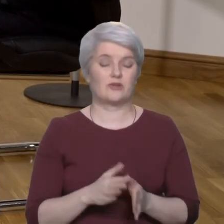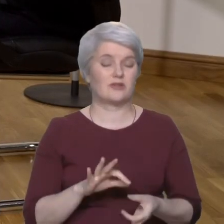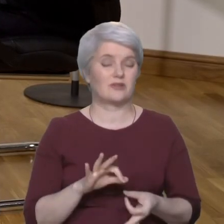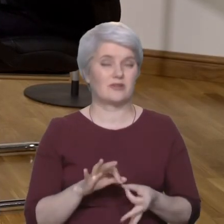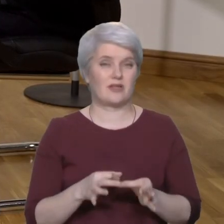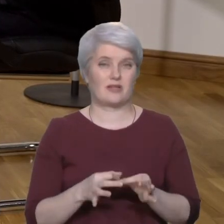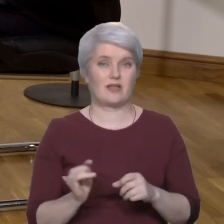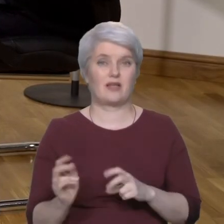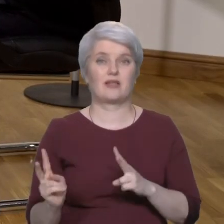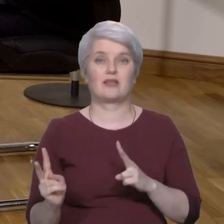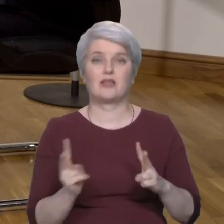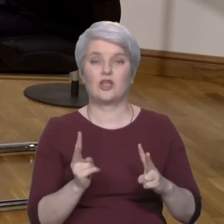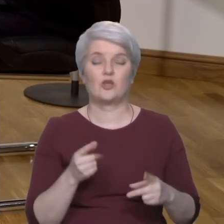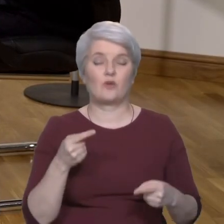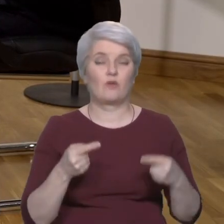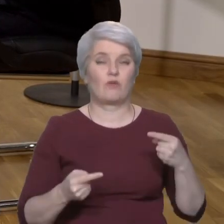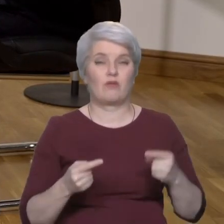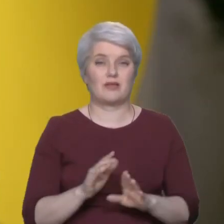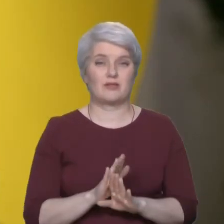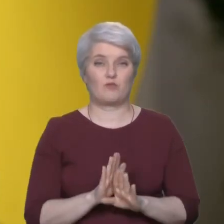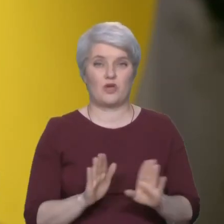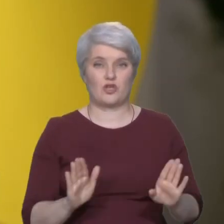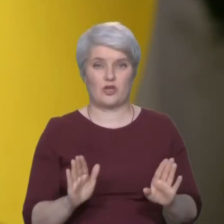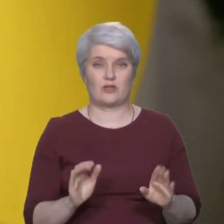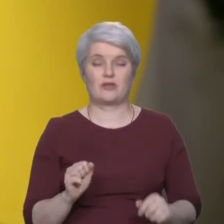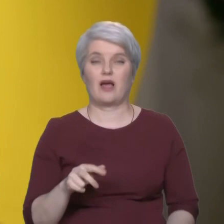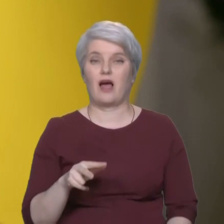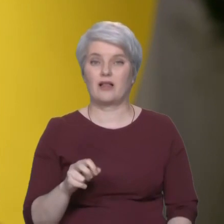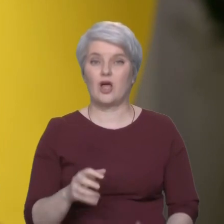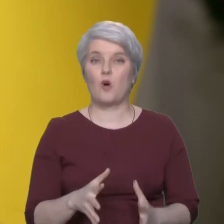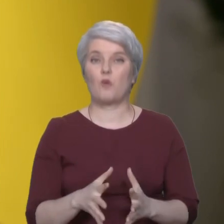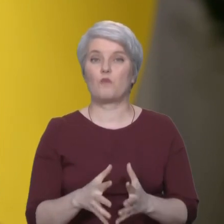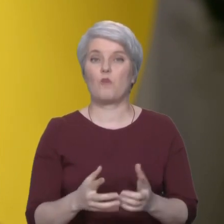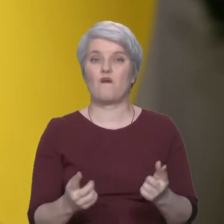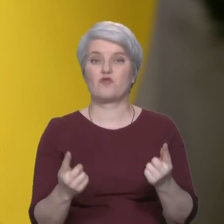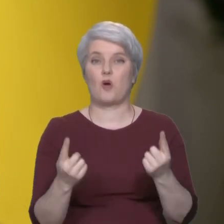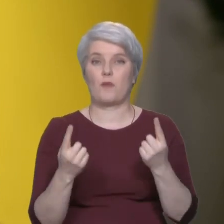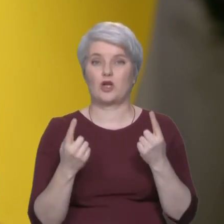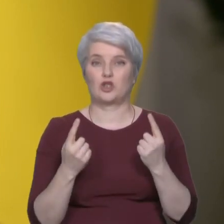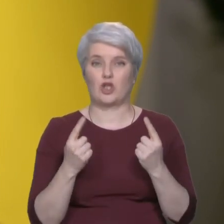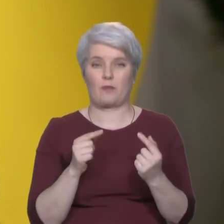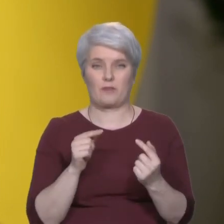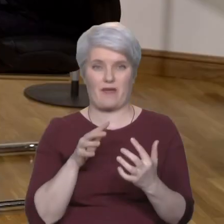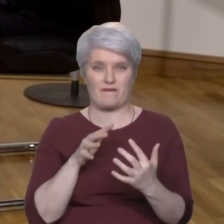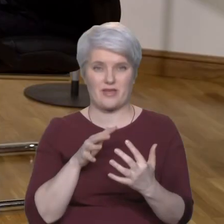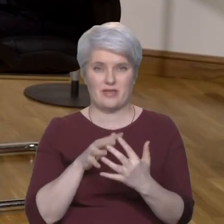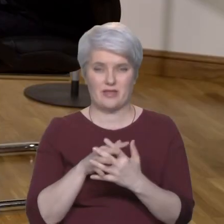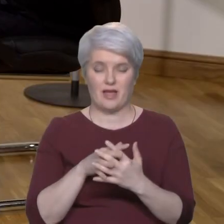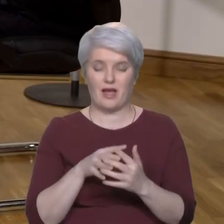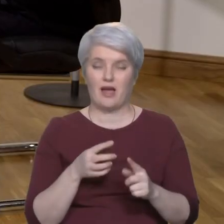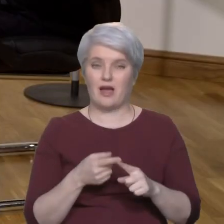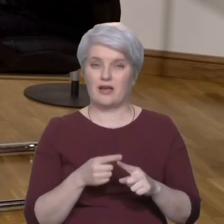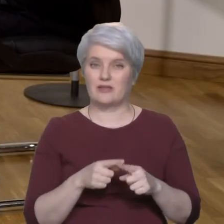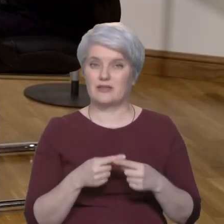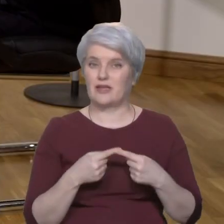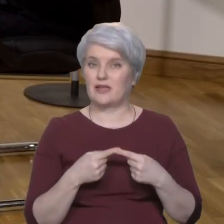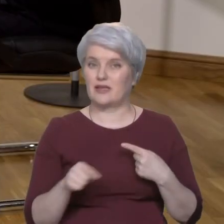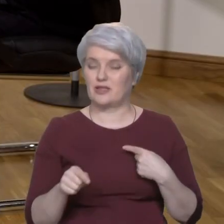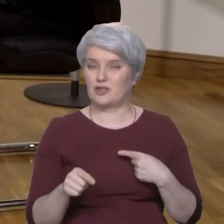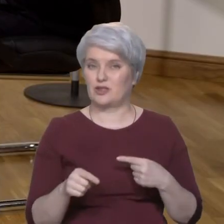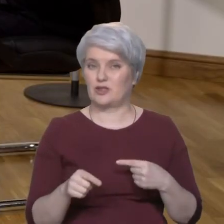Але я впевнена, що повномасштабна війна – це зовсім інший рівень виклика. Що за цей вже